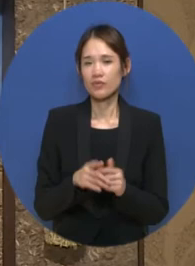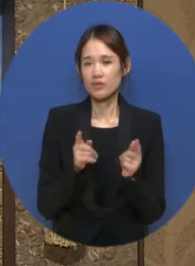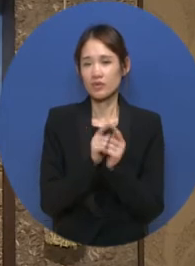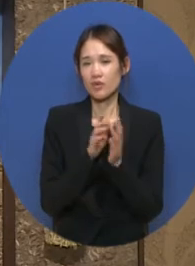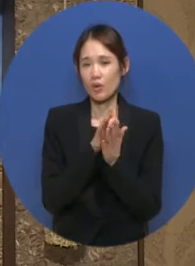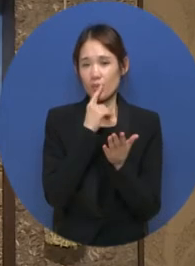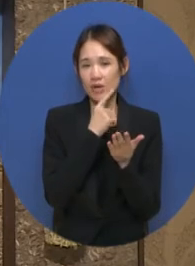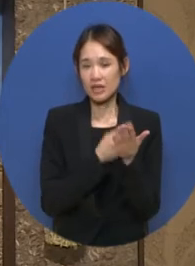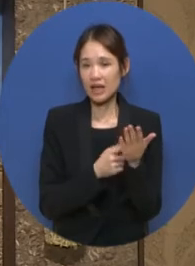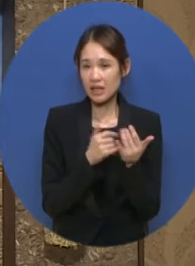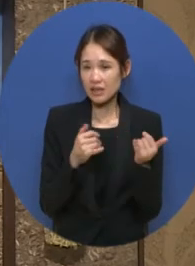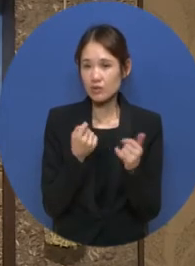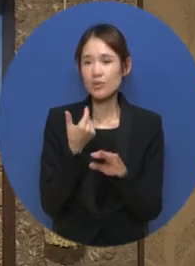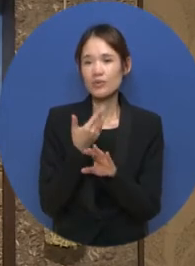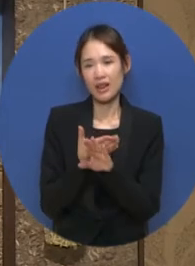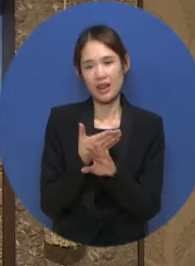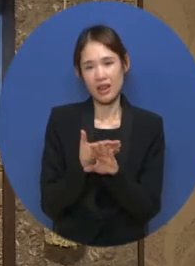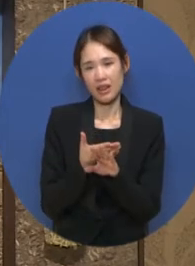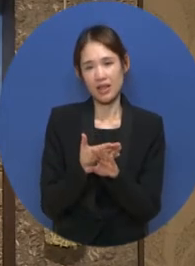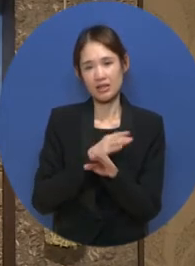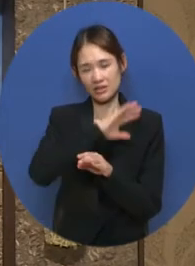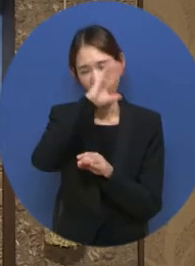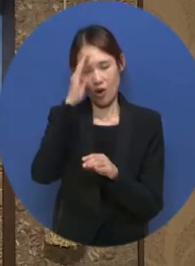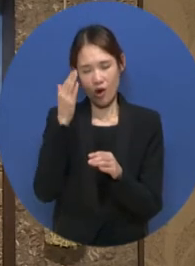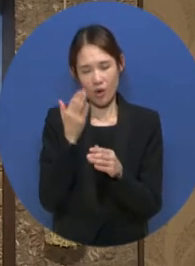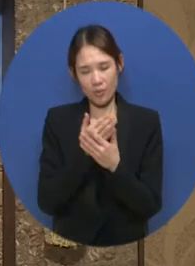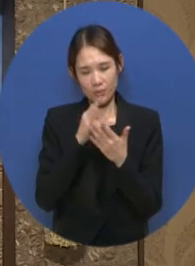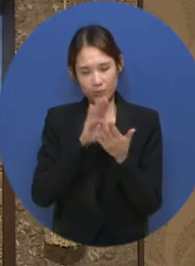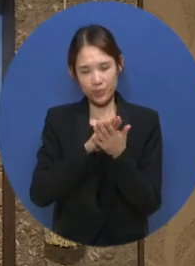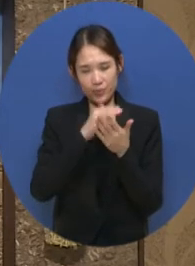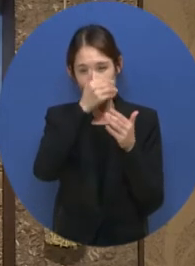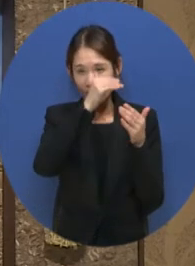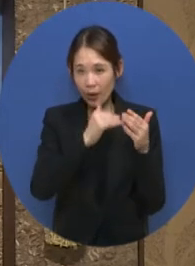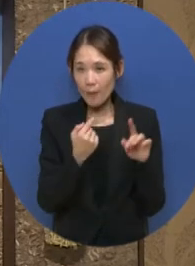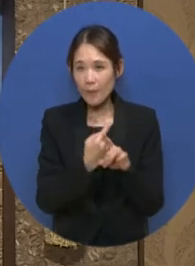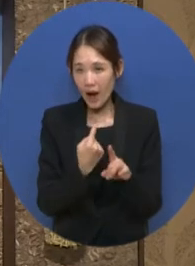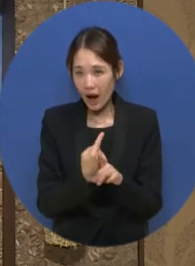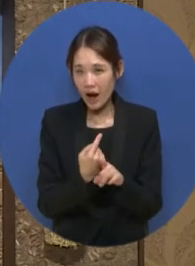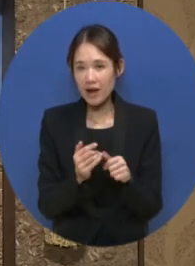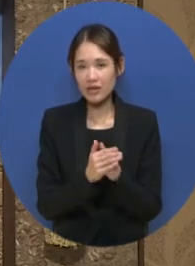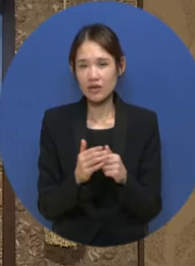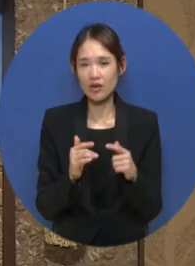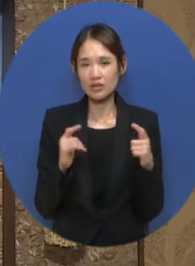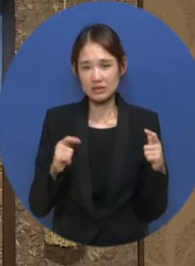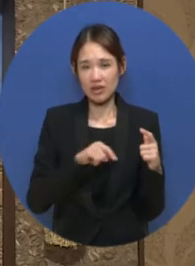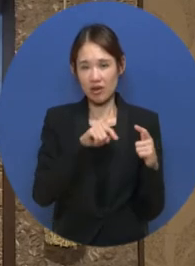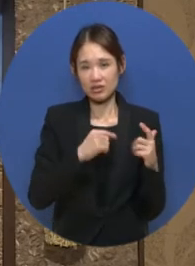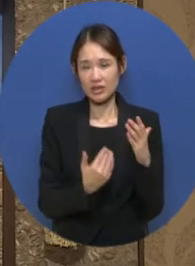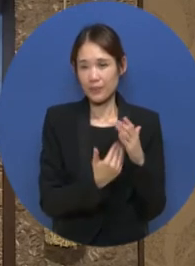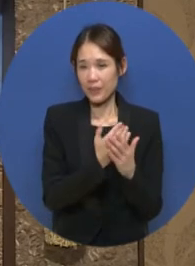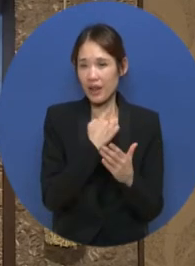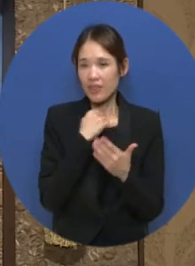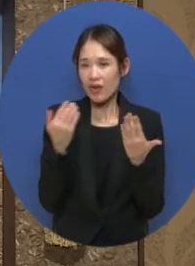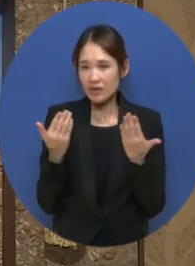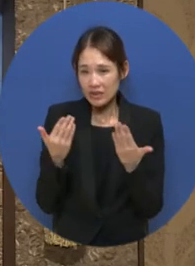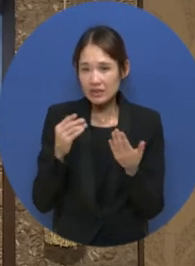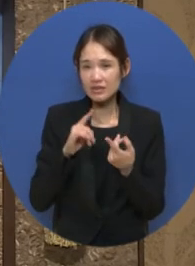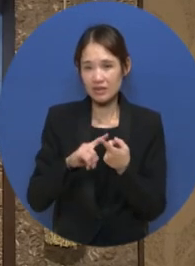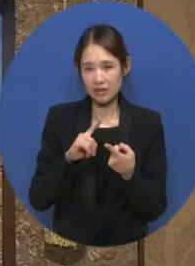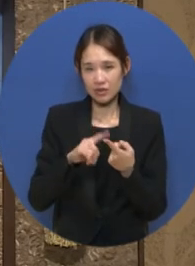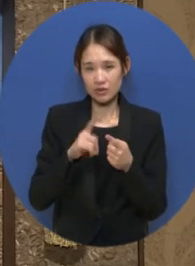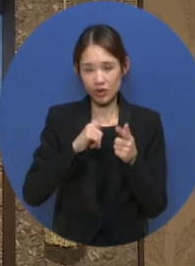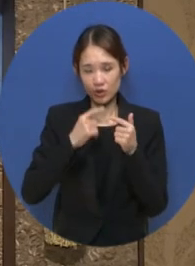피해자는 조금 다 두고요 전반적으로 좀 각색을 해서 어느 이제 특정 지역에서 이제 일어났던 사건을 조금 더 쉽게